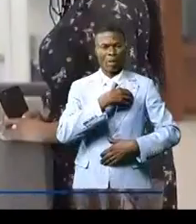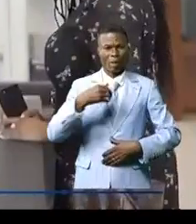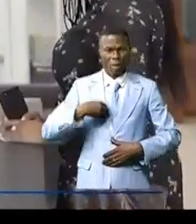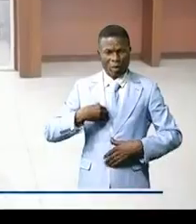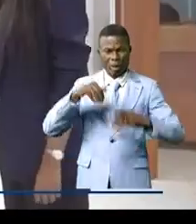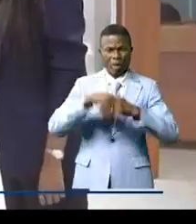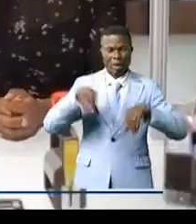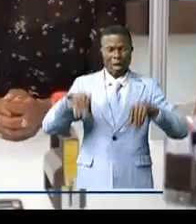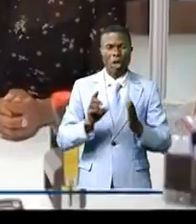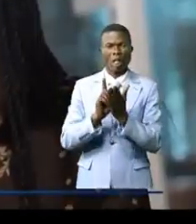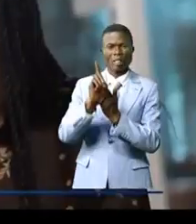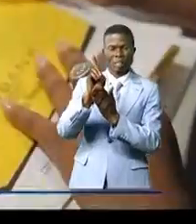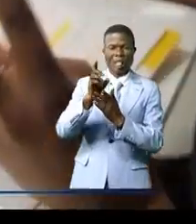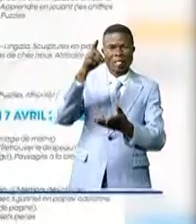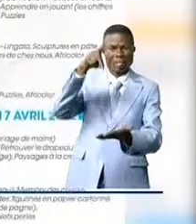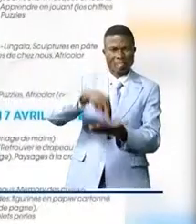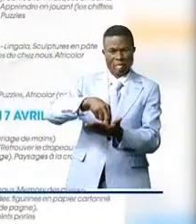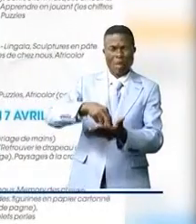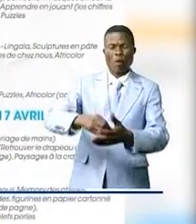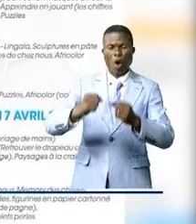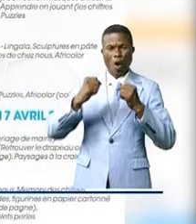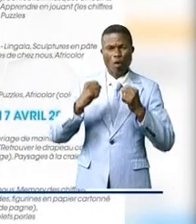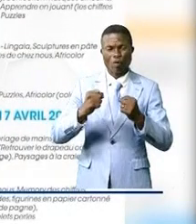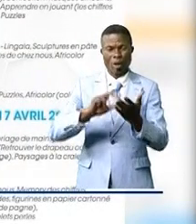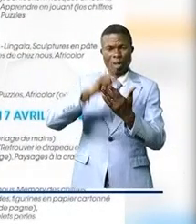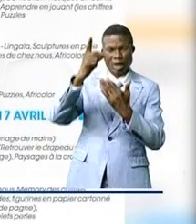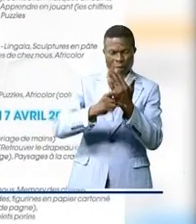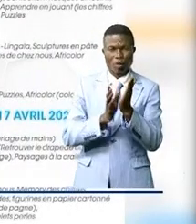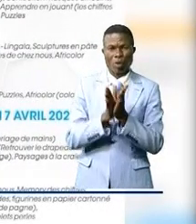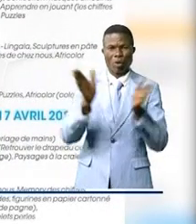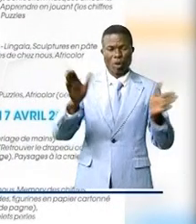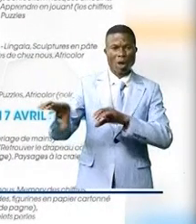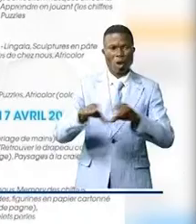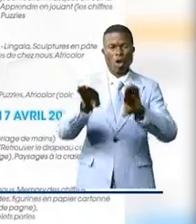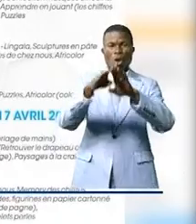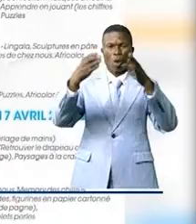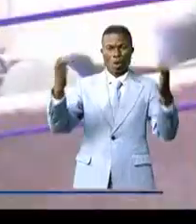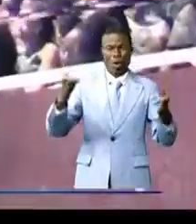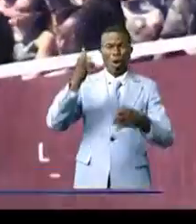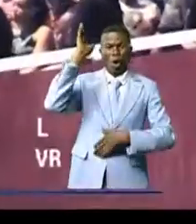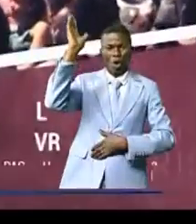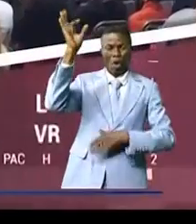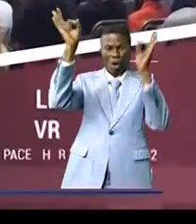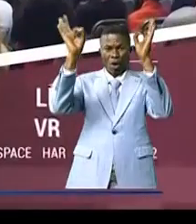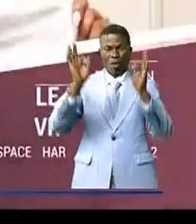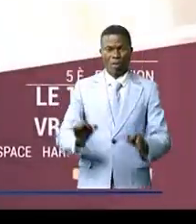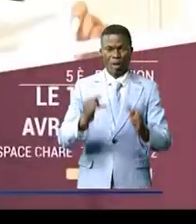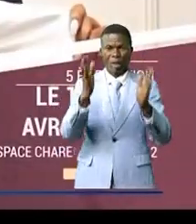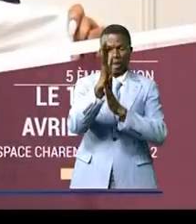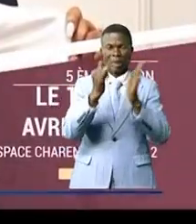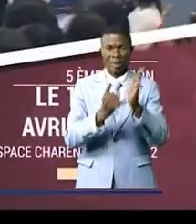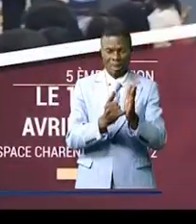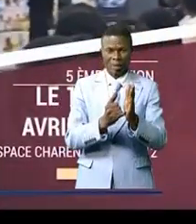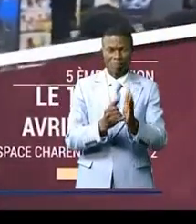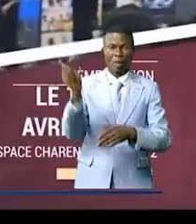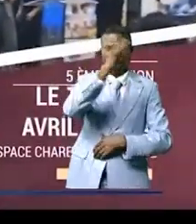d'un Congo debout, résilient et fort. Selon les programmes officiels, la cérémonie d'ouverture de ces forums, prévue ce samedi 16